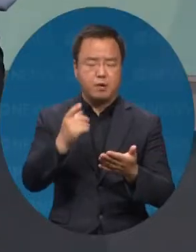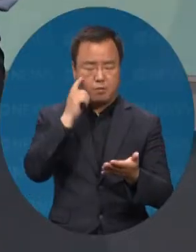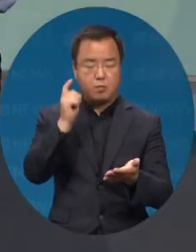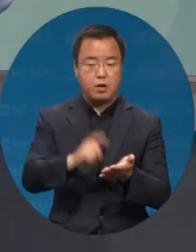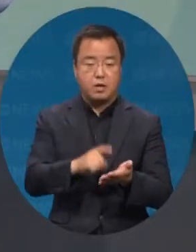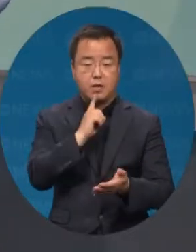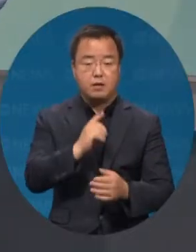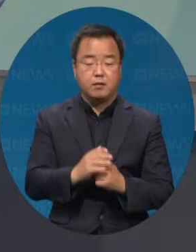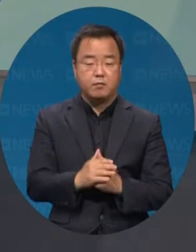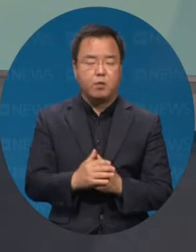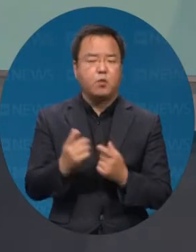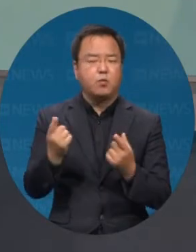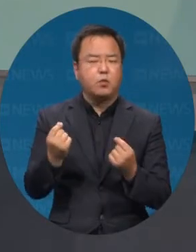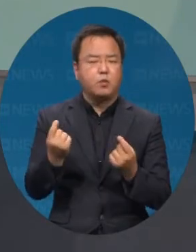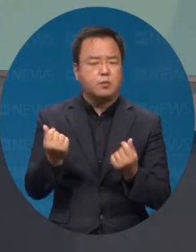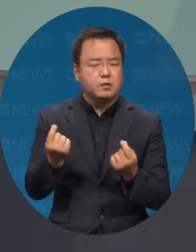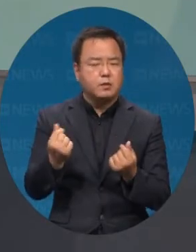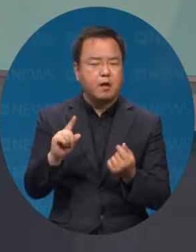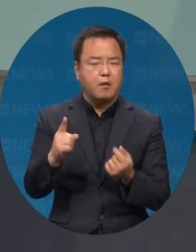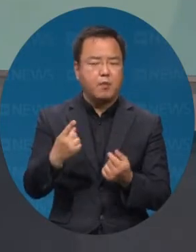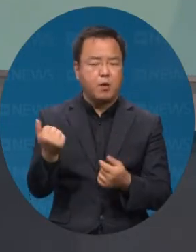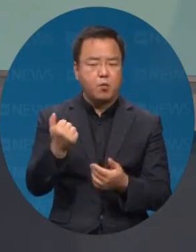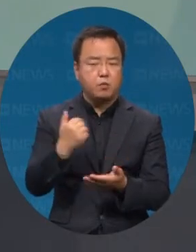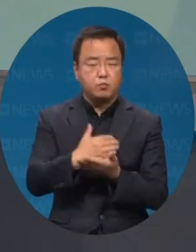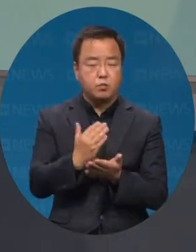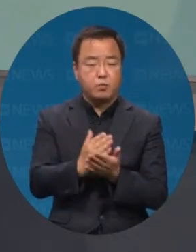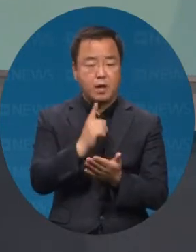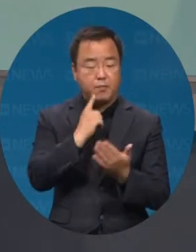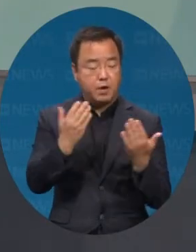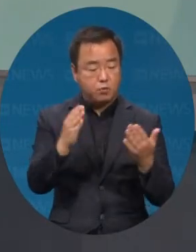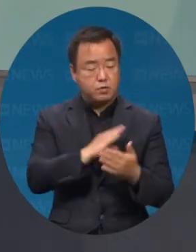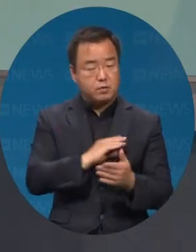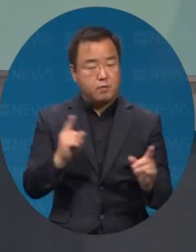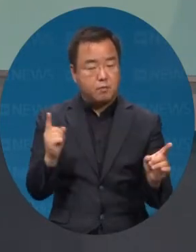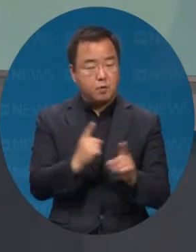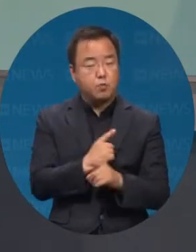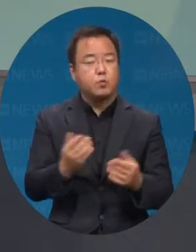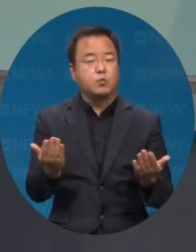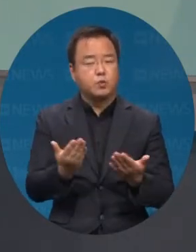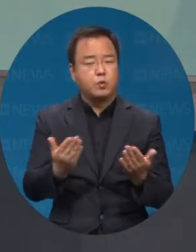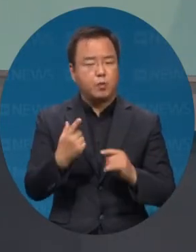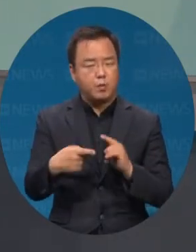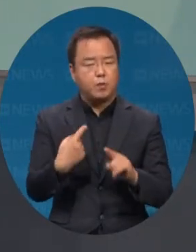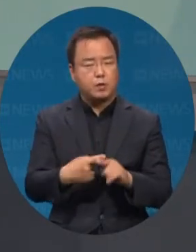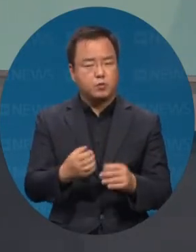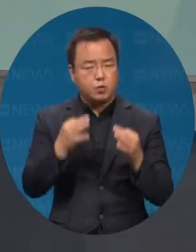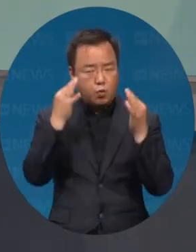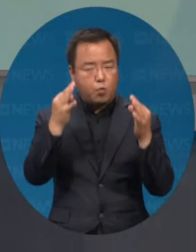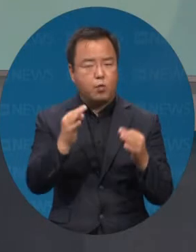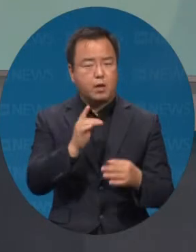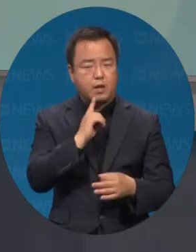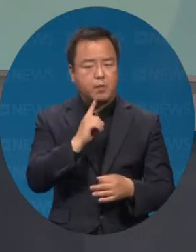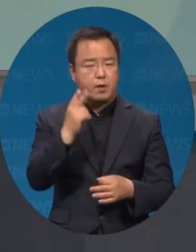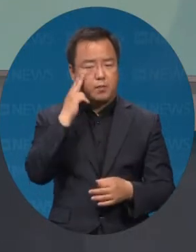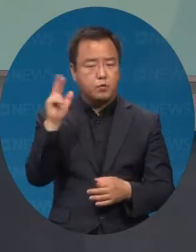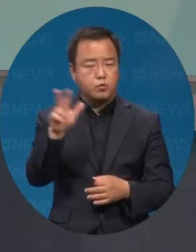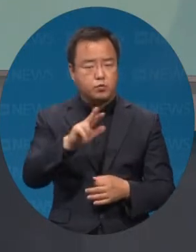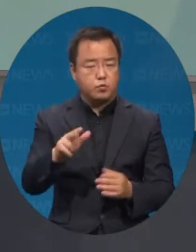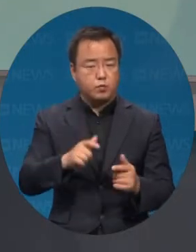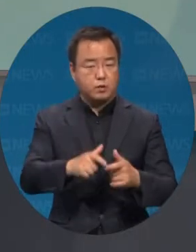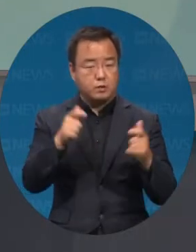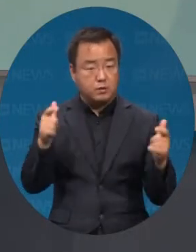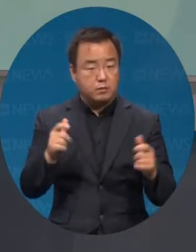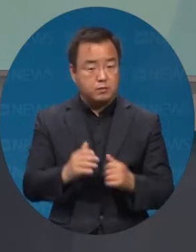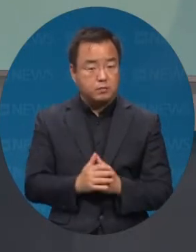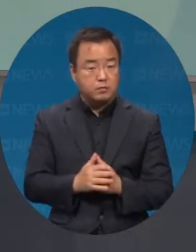150정 랄까 그러면 이제 학교 이름을 바꾼 것처럼 이걸 바꾸려고 노력을 한다는 건데 이 운동이 요구 전역으로 퍼지고 있습니다 4